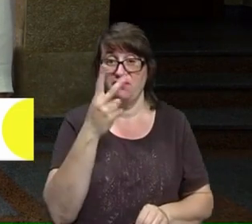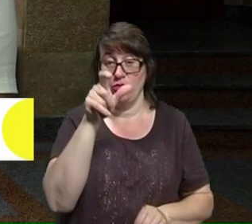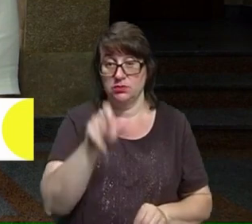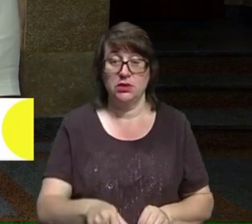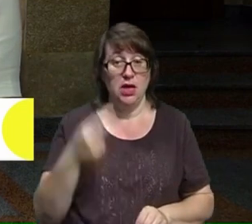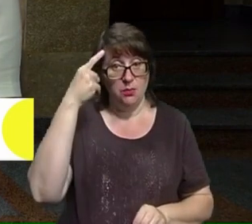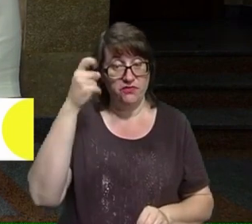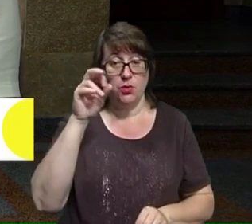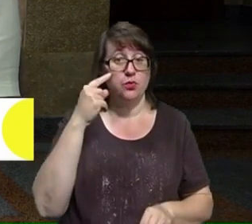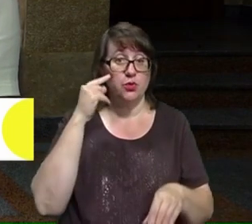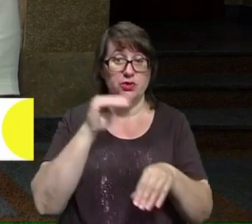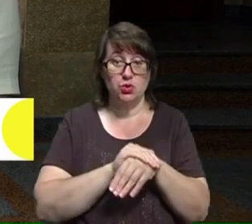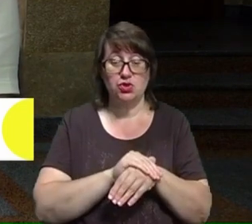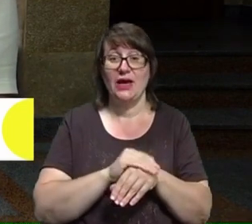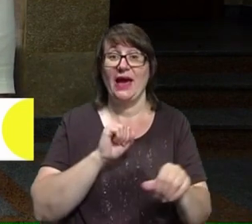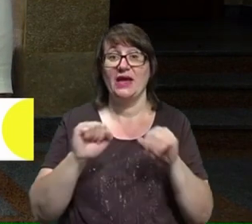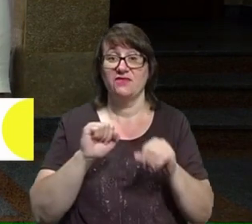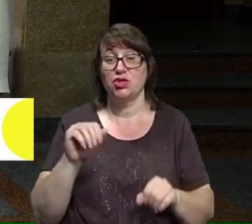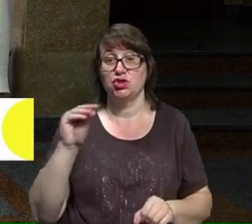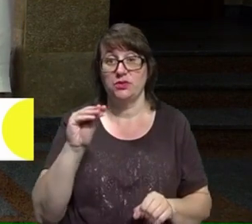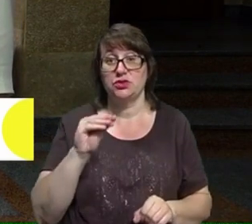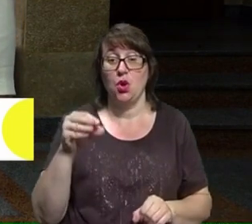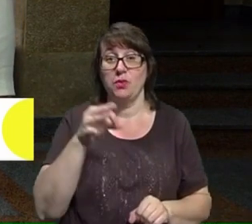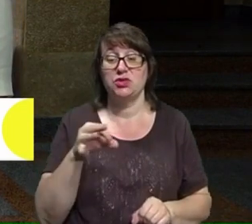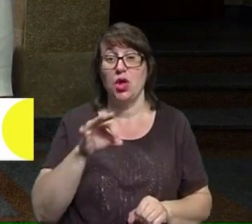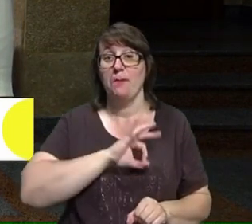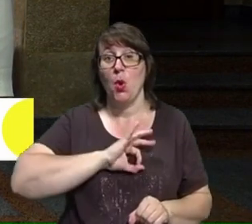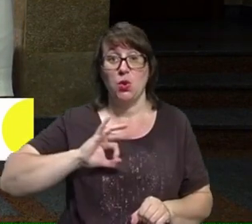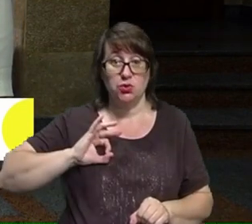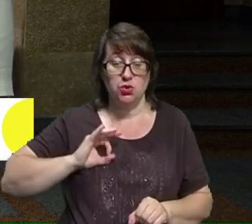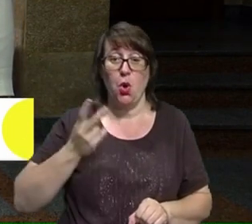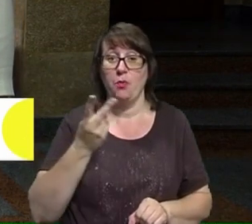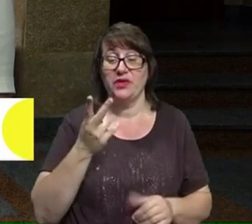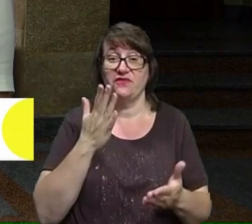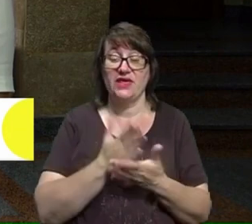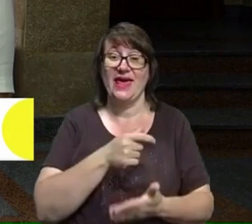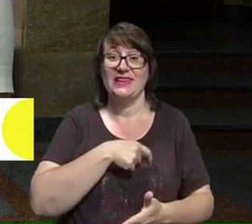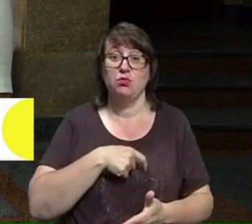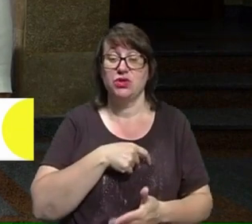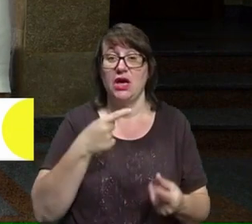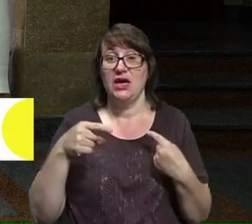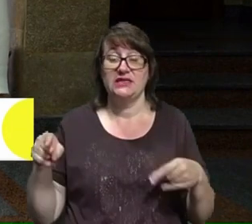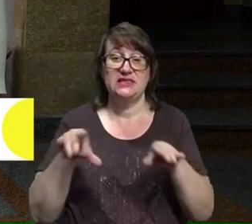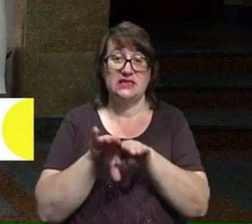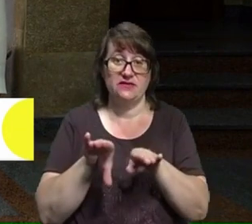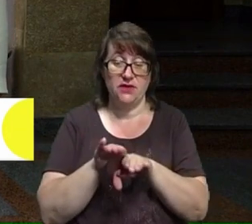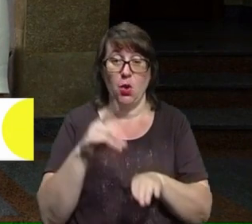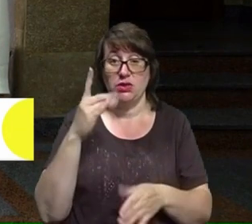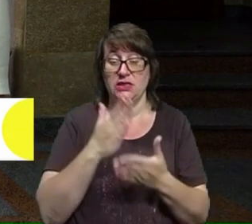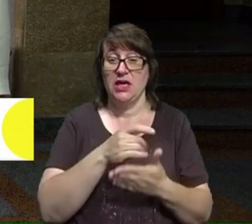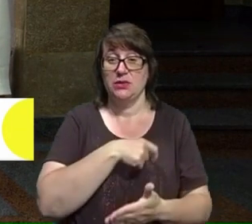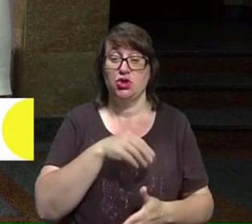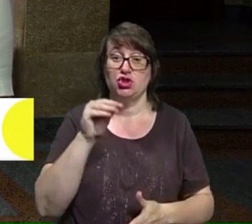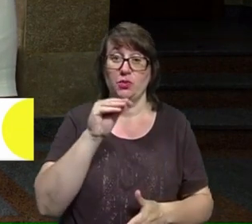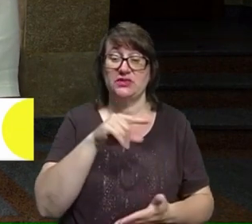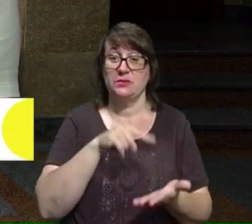про керівник Житомирської обласної прокуратури, оскільки обидва вони є депутатами різних рівнів. Один є депутатом Житомирської міської ради, як я